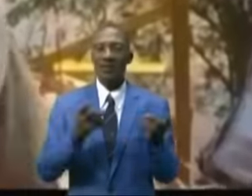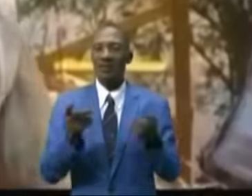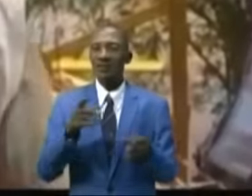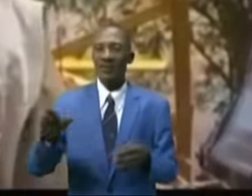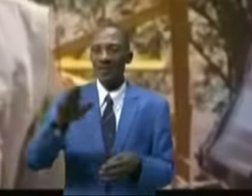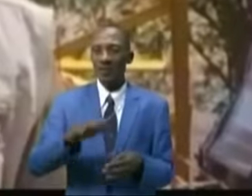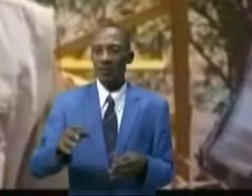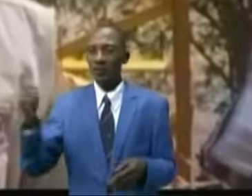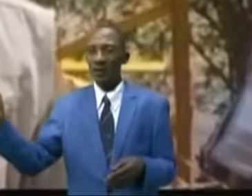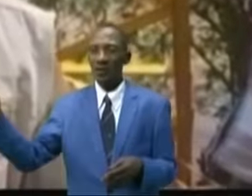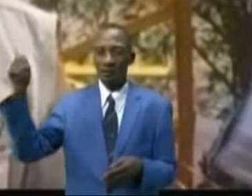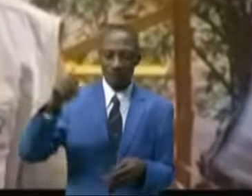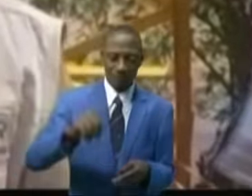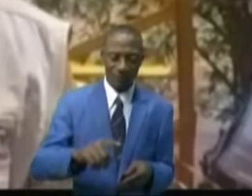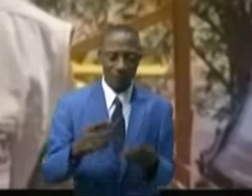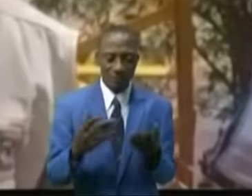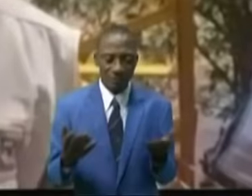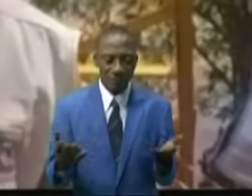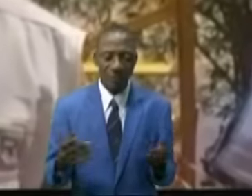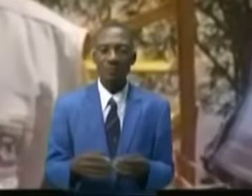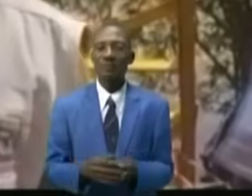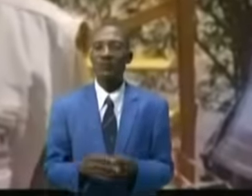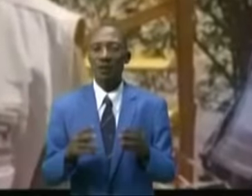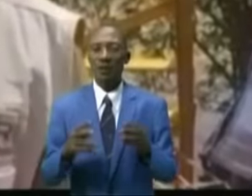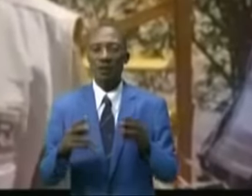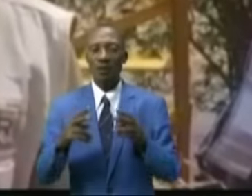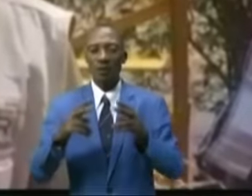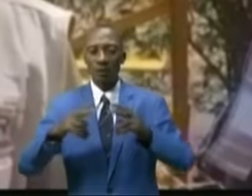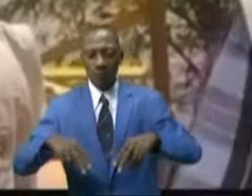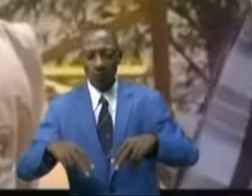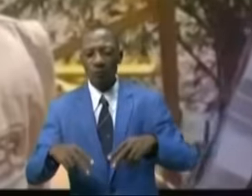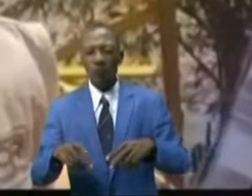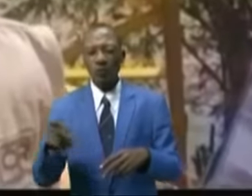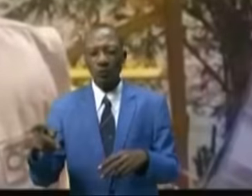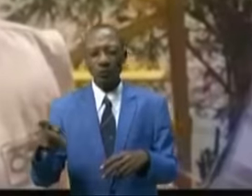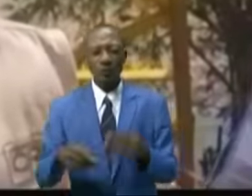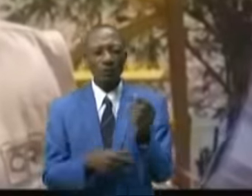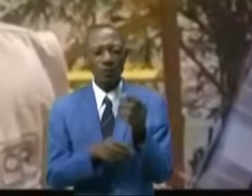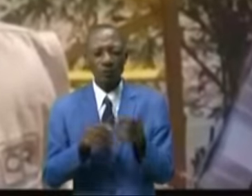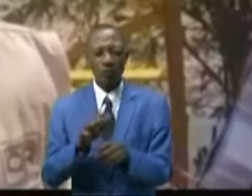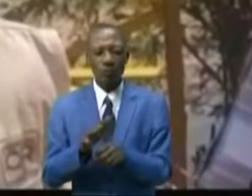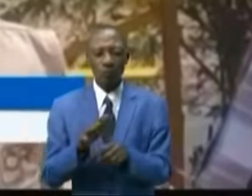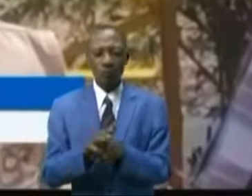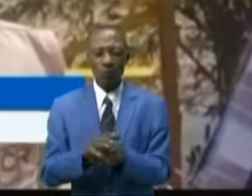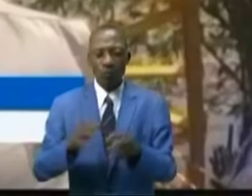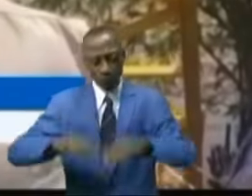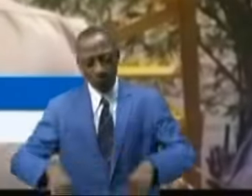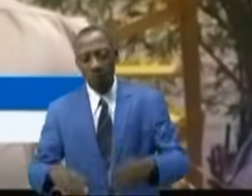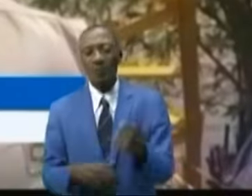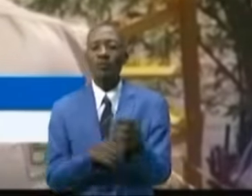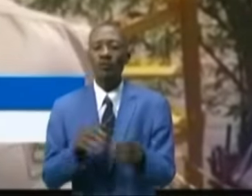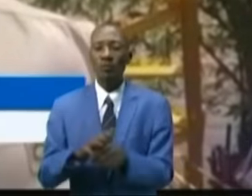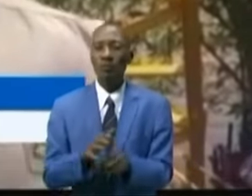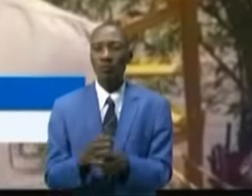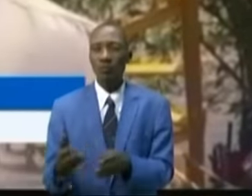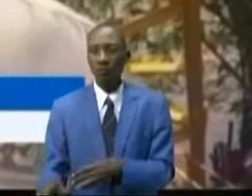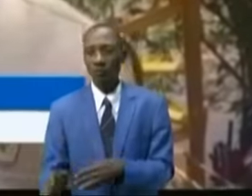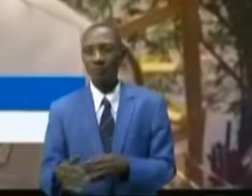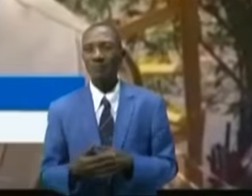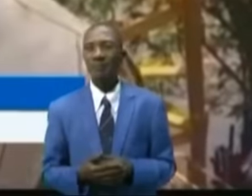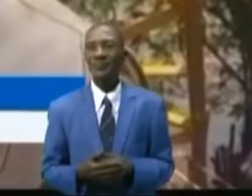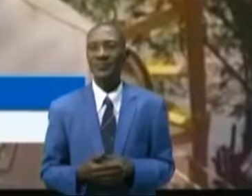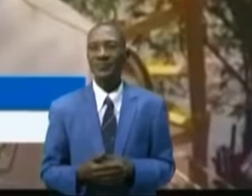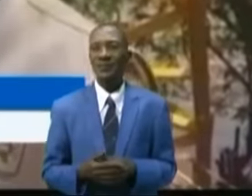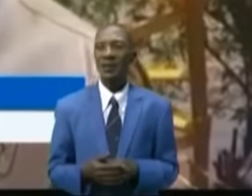cet incident a affecté plusieurs personnes, surtout pour les efforts consentis. Boulungou est divisé en deux rives. D'abord, c'est pour faciliter